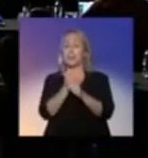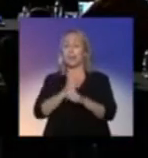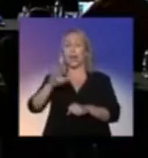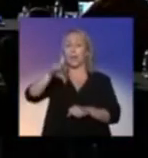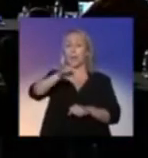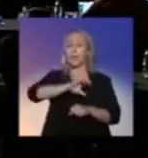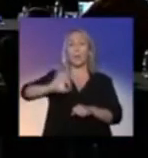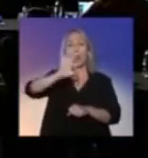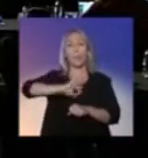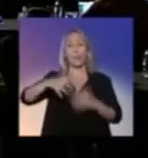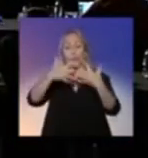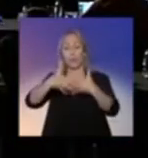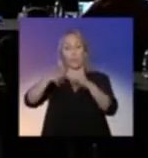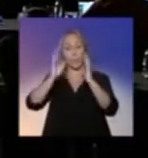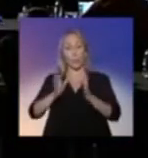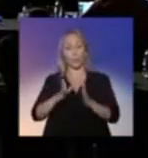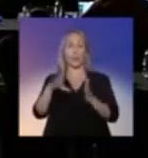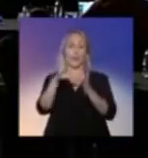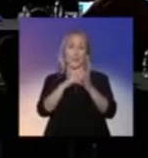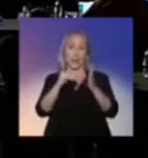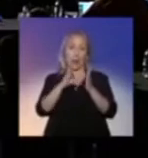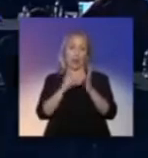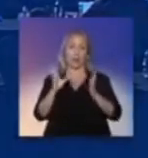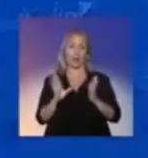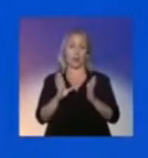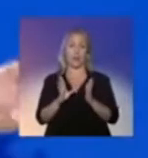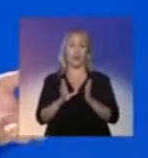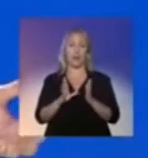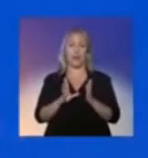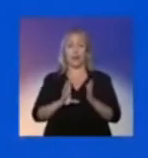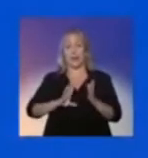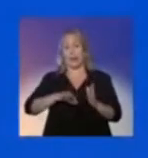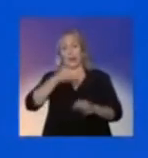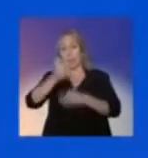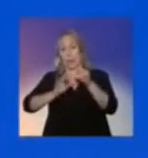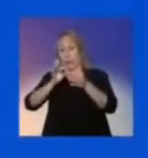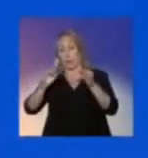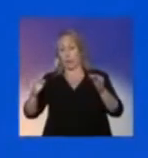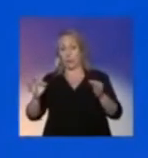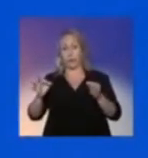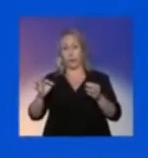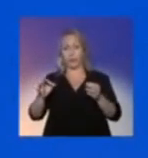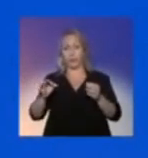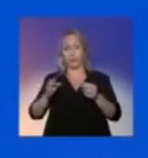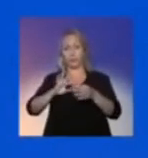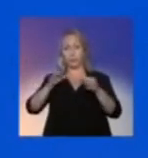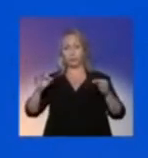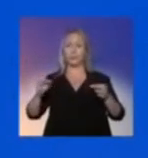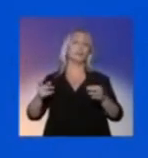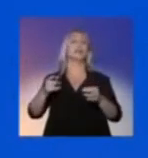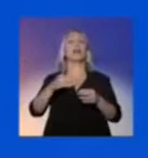δραστηριότητες. Αναφέρω ένα παράδειγμα μόνο, χωρίς να θέλω να μπορώ να γίνω πιο συγκεκριμένος, δεν μπορώ να καταλάβω